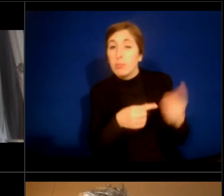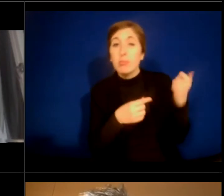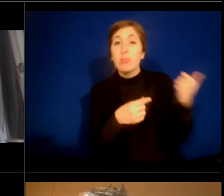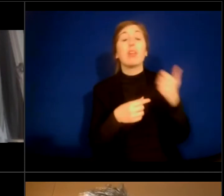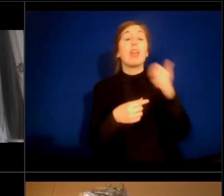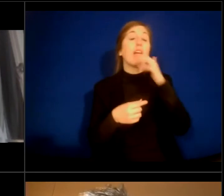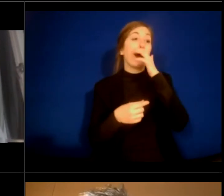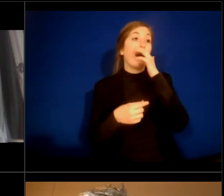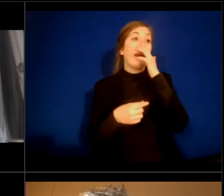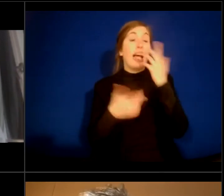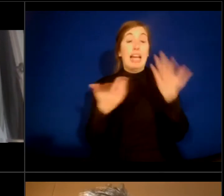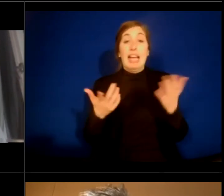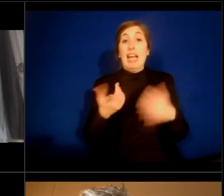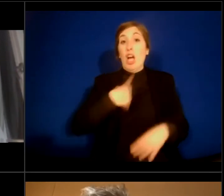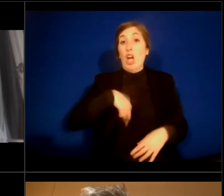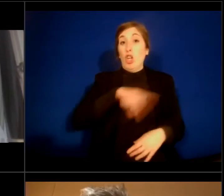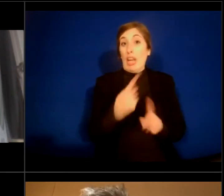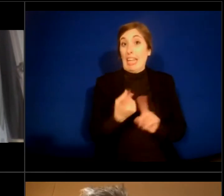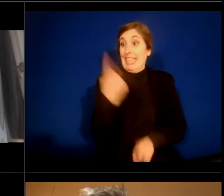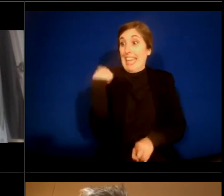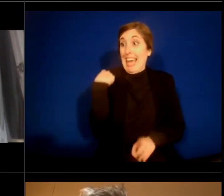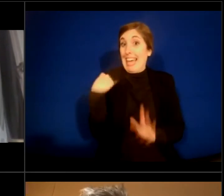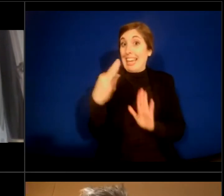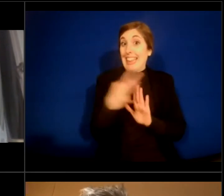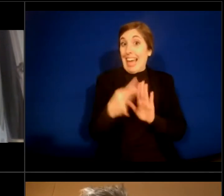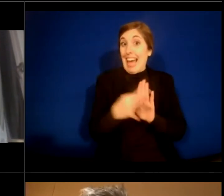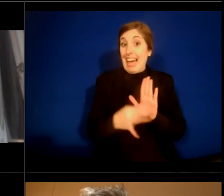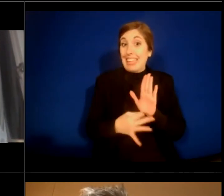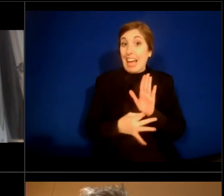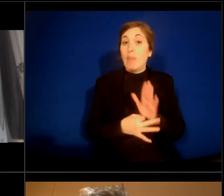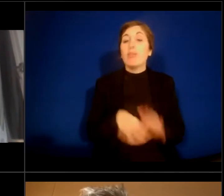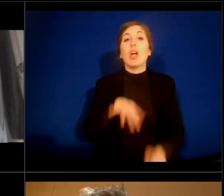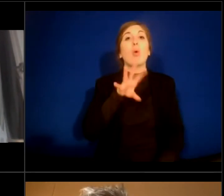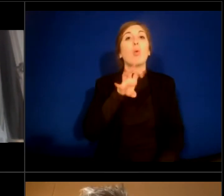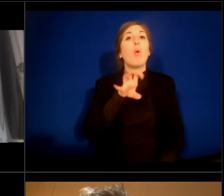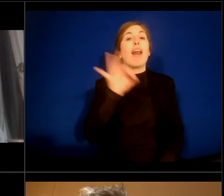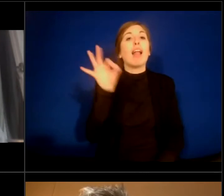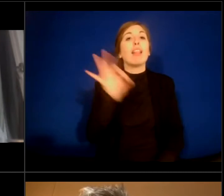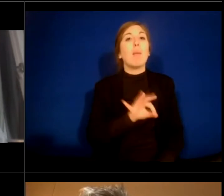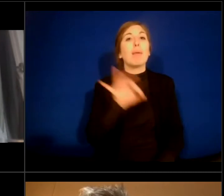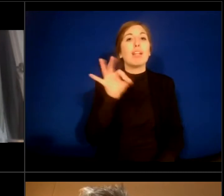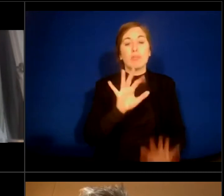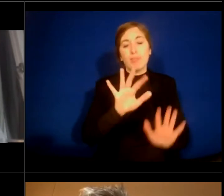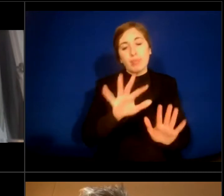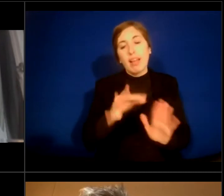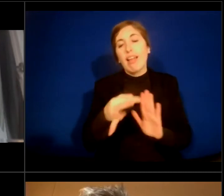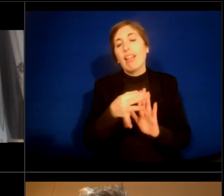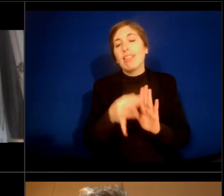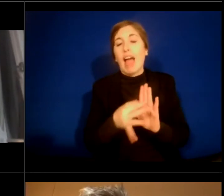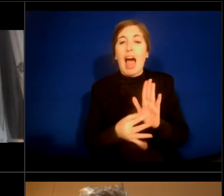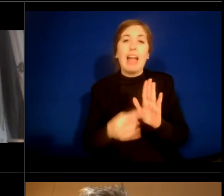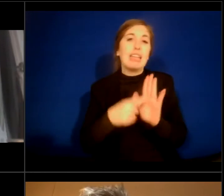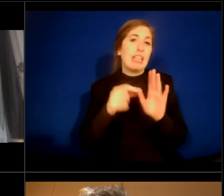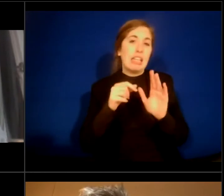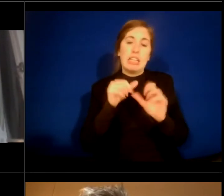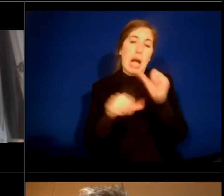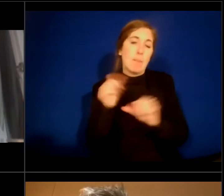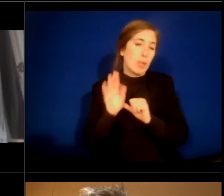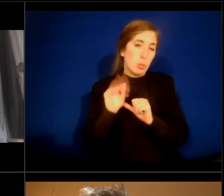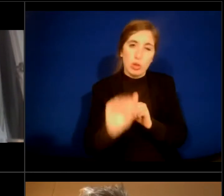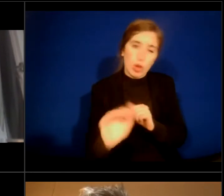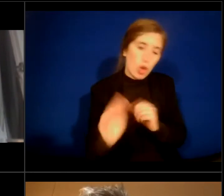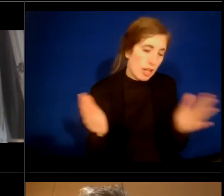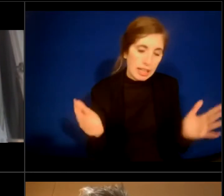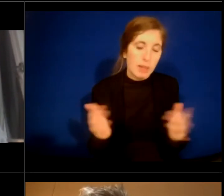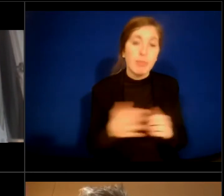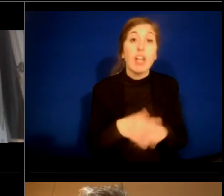di Intersos di ieri, al 40%, ma questi dati sono volatili e cambiano di giorno in giorno,